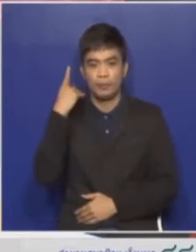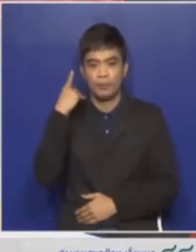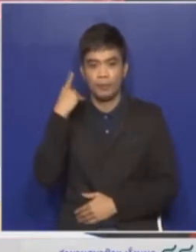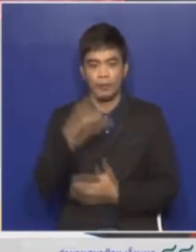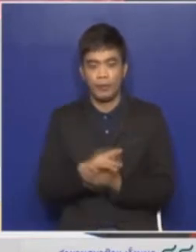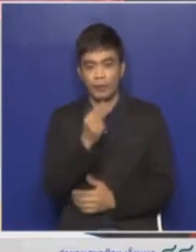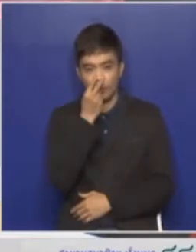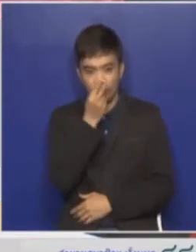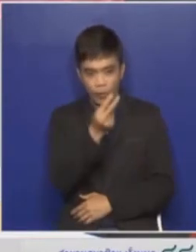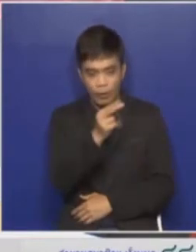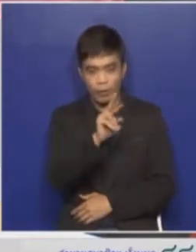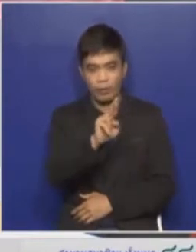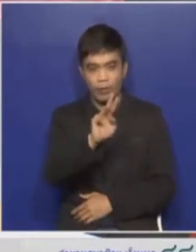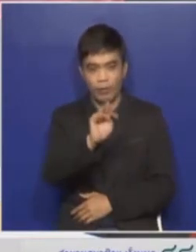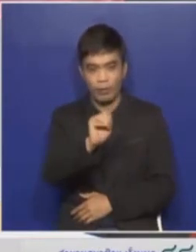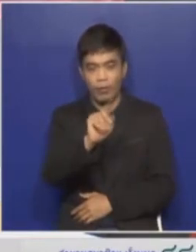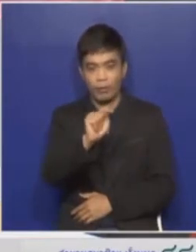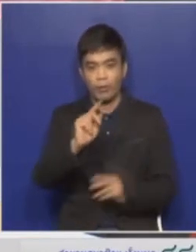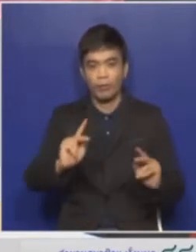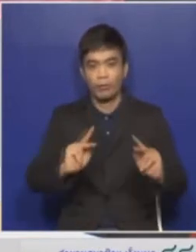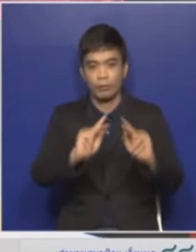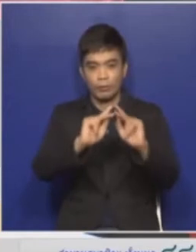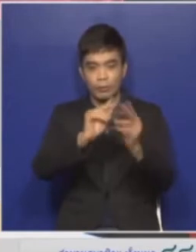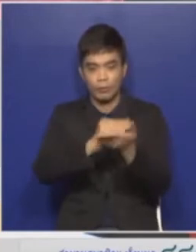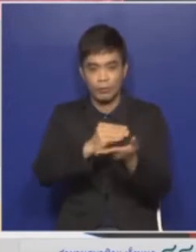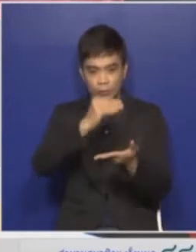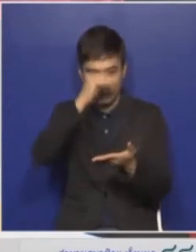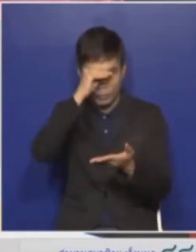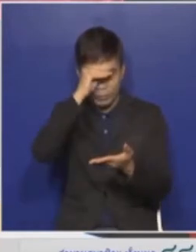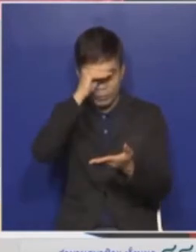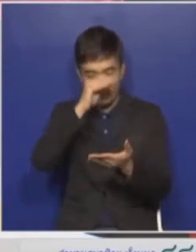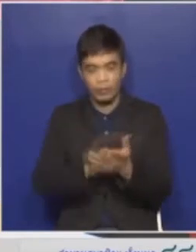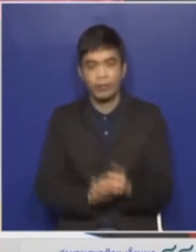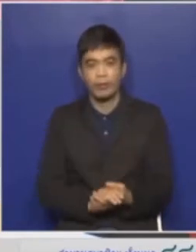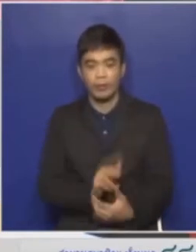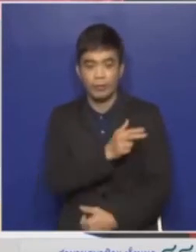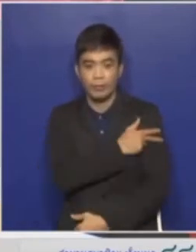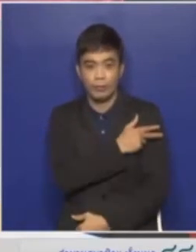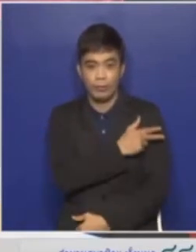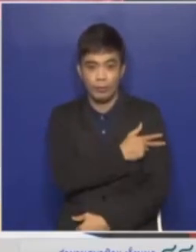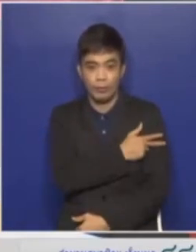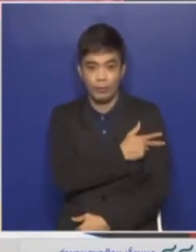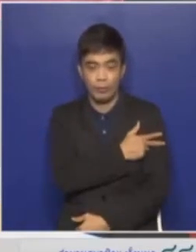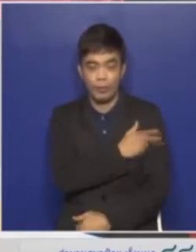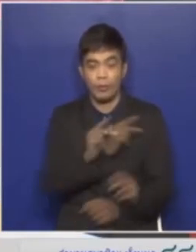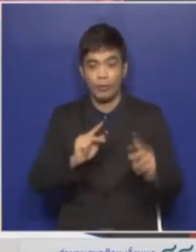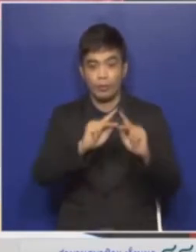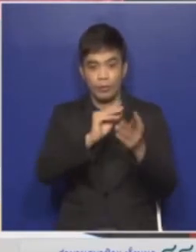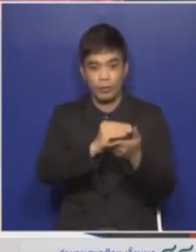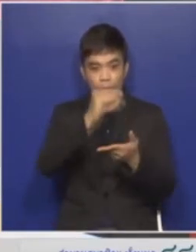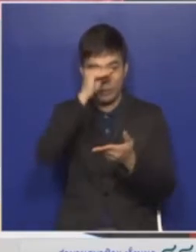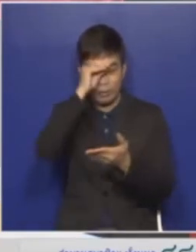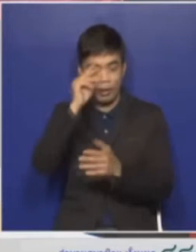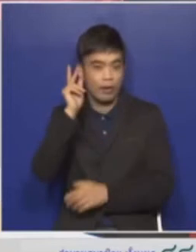เห็นท่านละมุติว่าการก็อาศึกษาธิการท่านดอกเตอร์ณัฐพงษ์ทีปสุวรรณออกมาแถลงข่าว